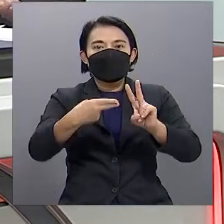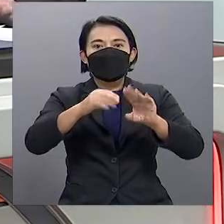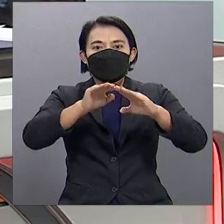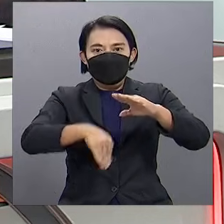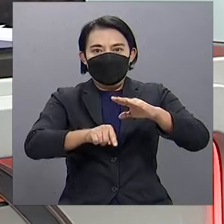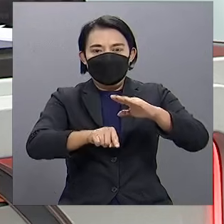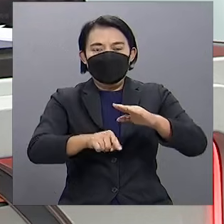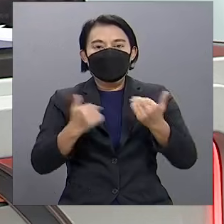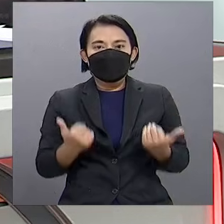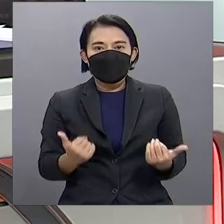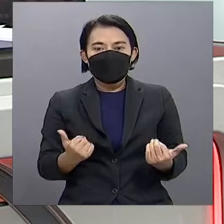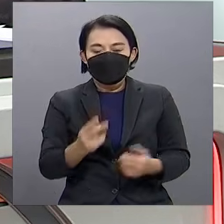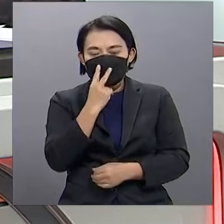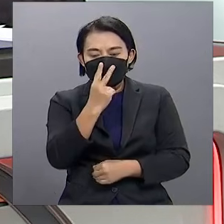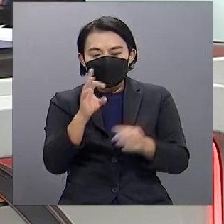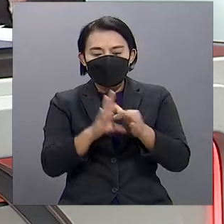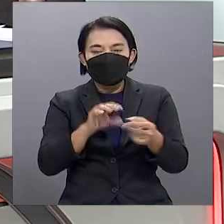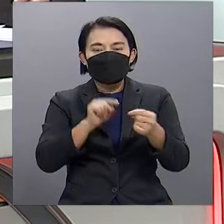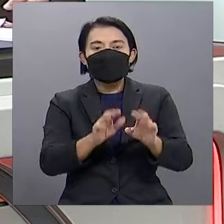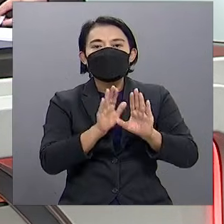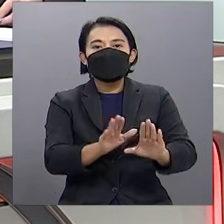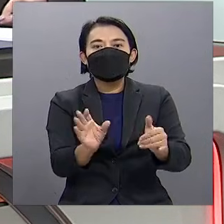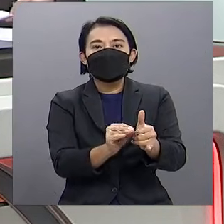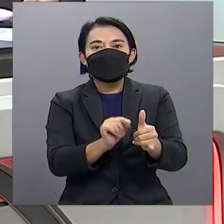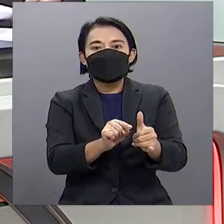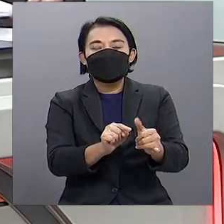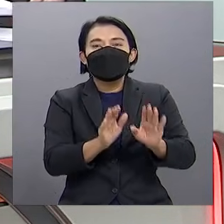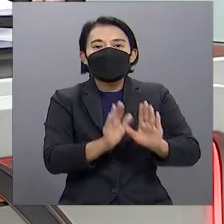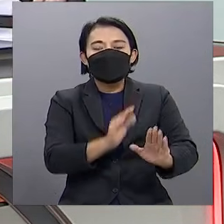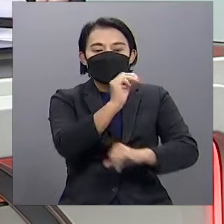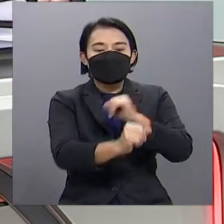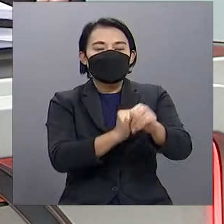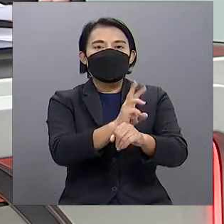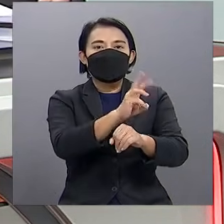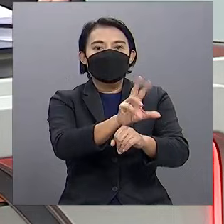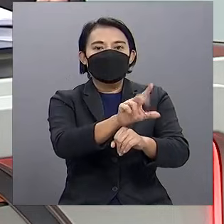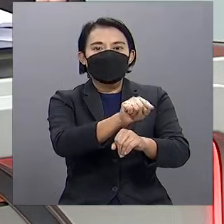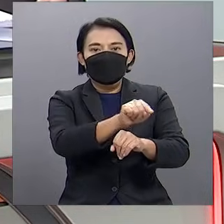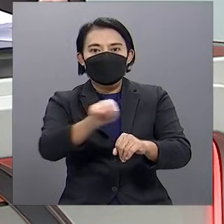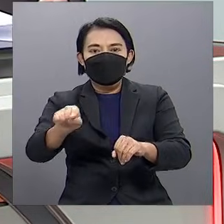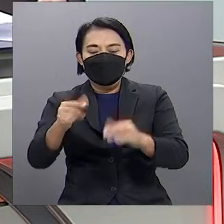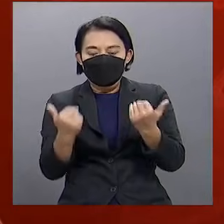ไปดูยอดสะสมการติดเชื้อนับตั้งแต่ปี63เป็นต้นมาทะลุ1ล้านคนแล้